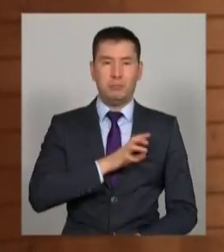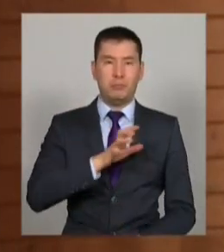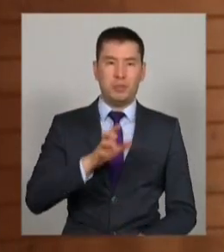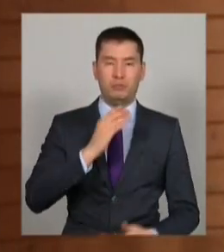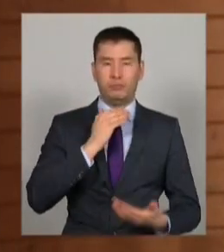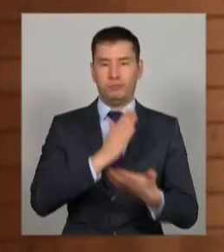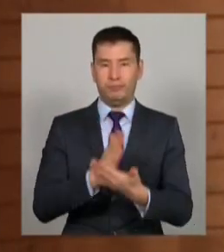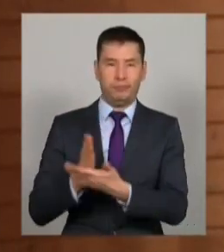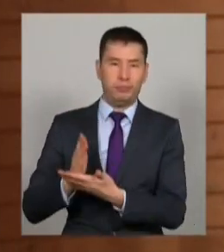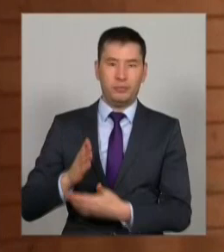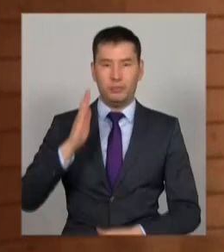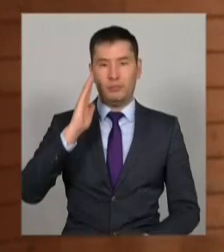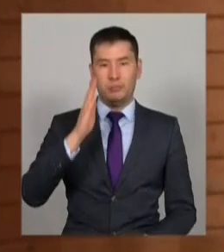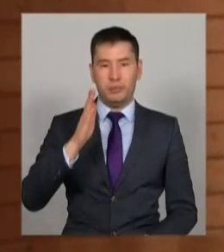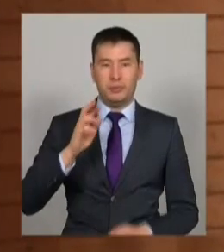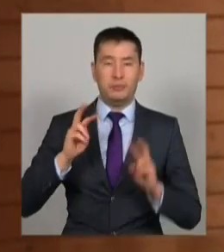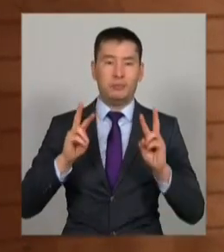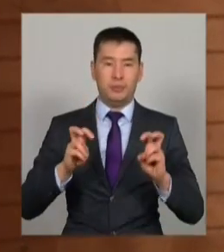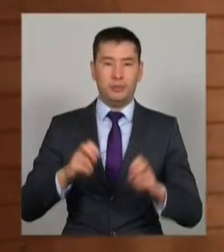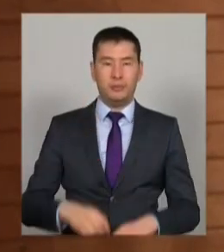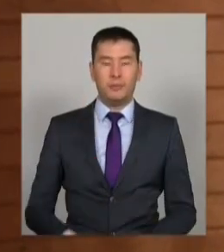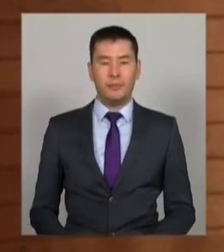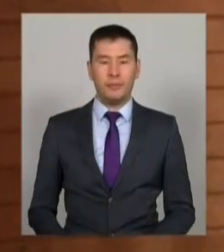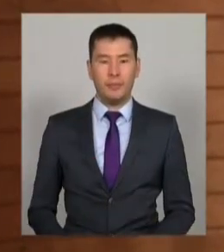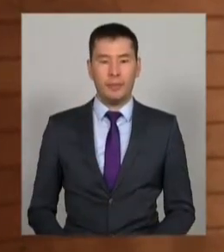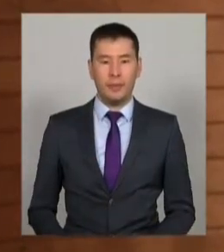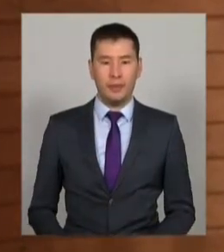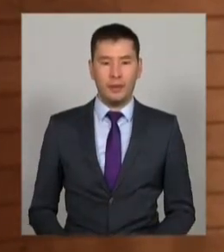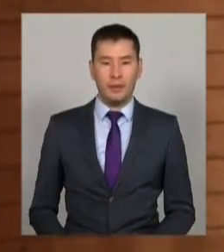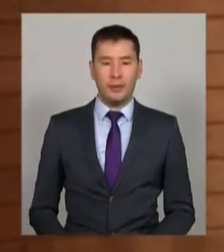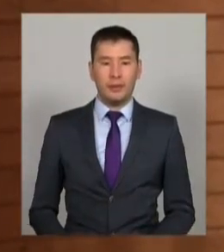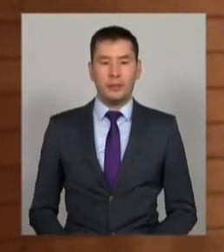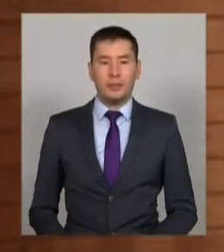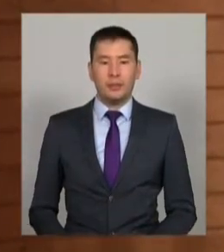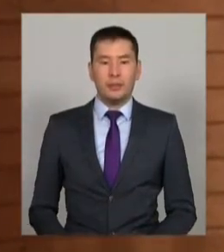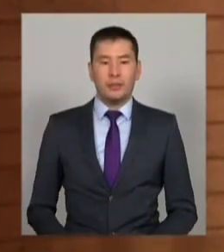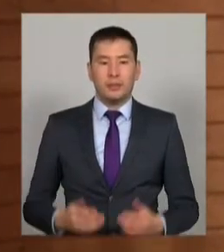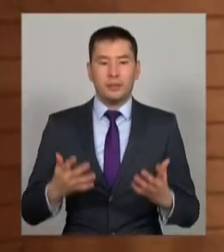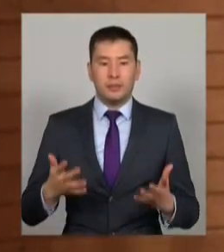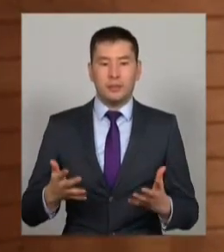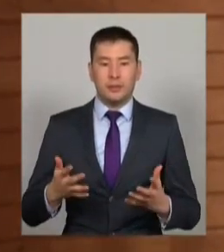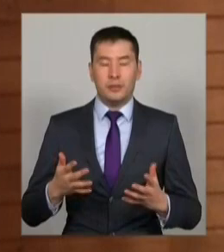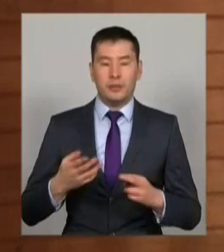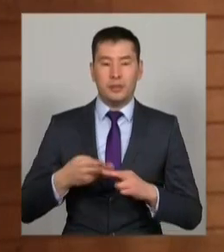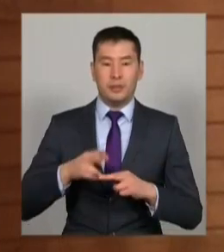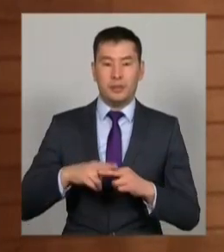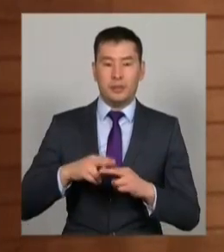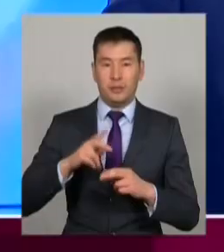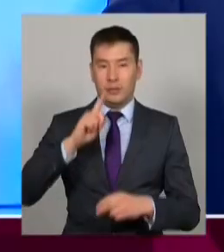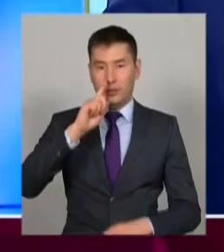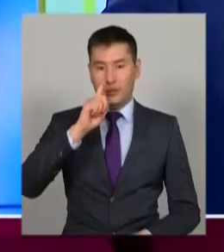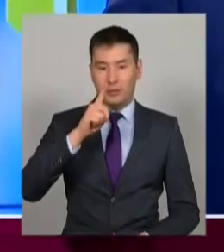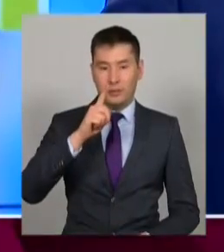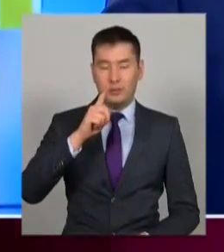тамаша, құтты жыл кірді деп есептейміз. Жақсылыққа жорымыз. Сол жылымыздың